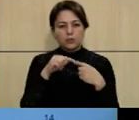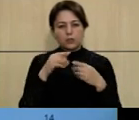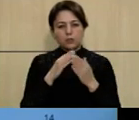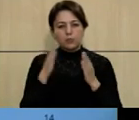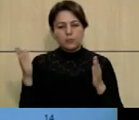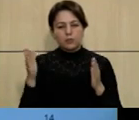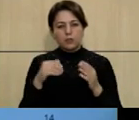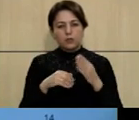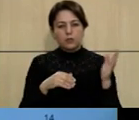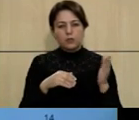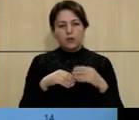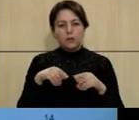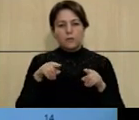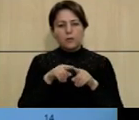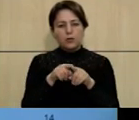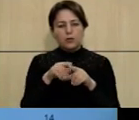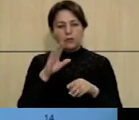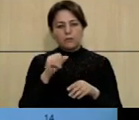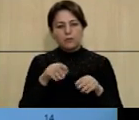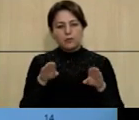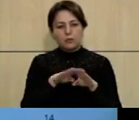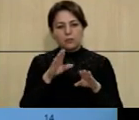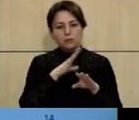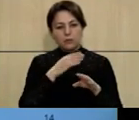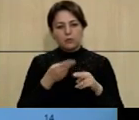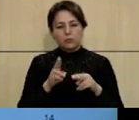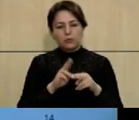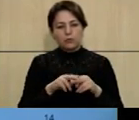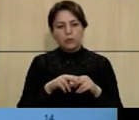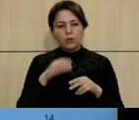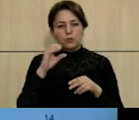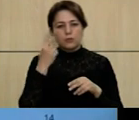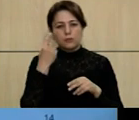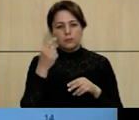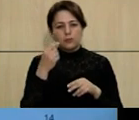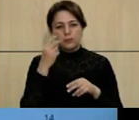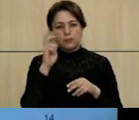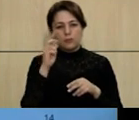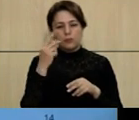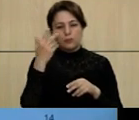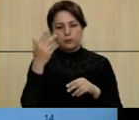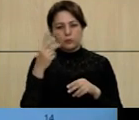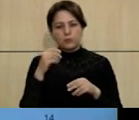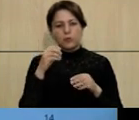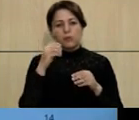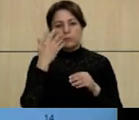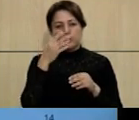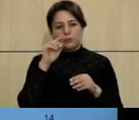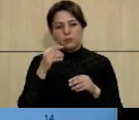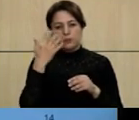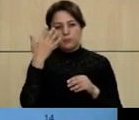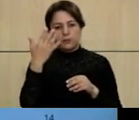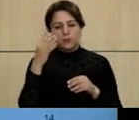qarama-qarshi tomonlari parallel va teng bo'lgani uchun bundan kelib chiqadi C1, B3'imiz 5,5, yani